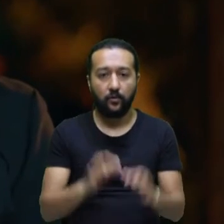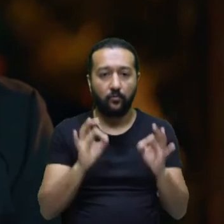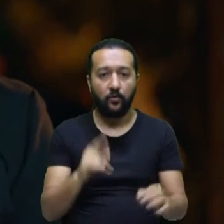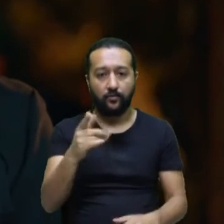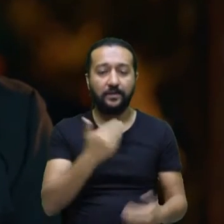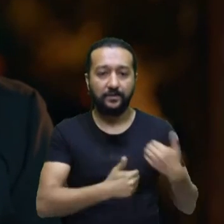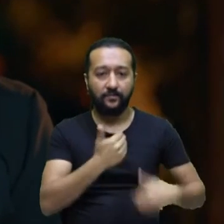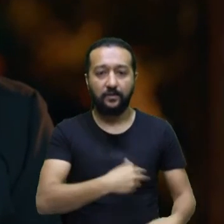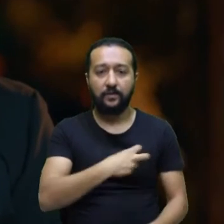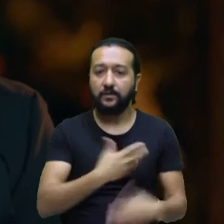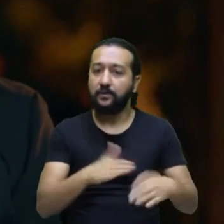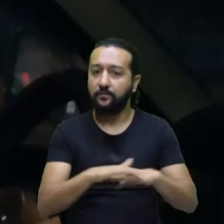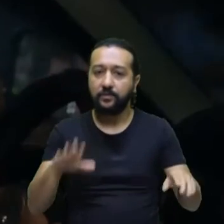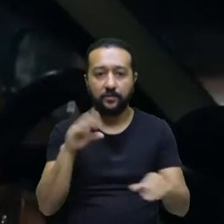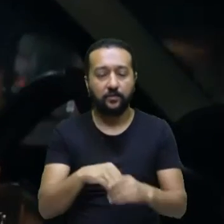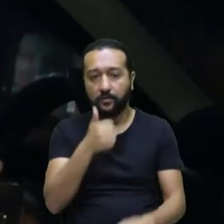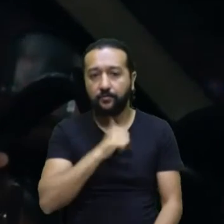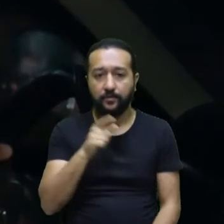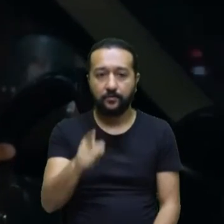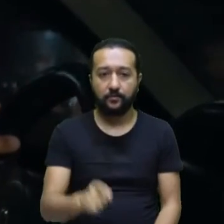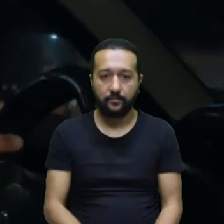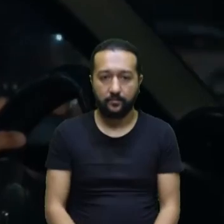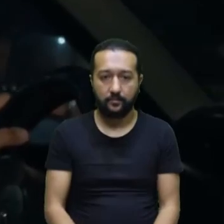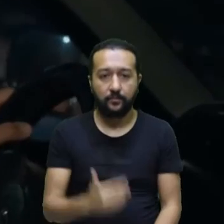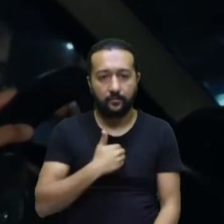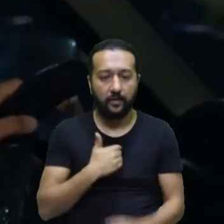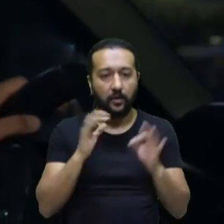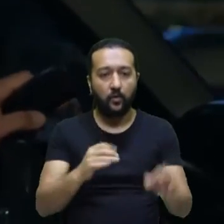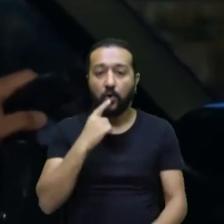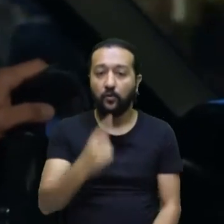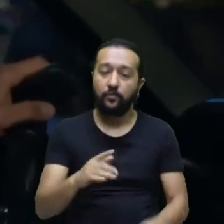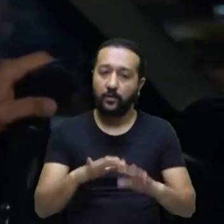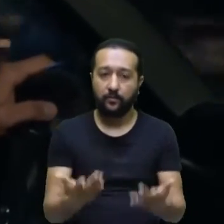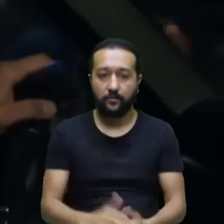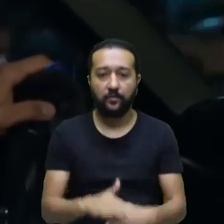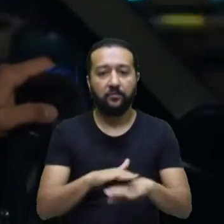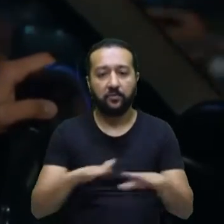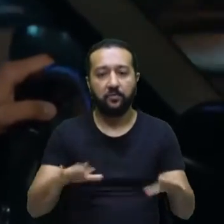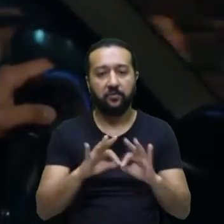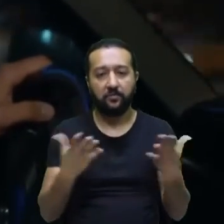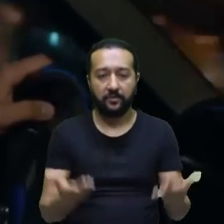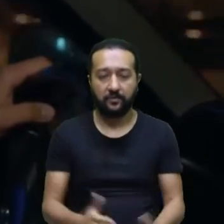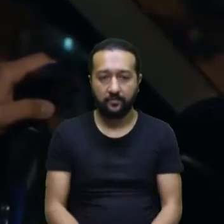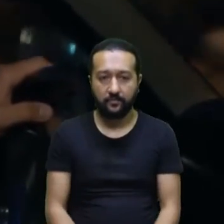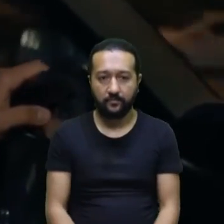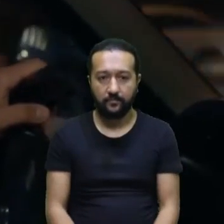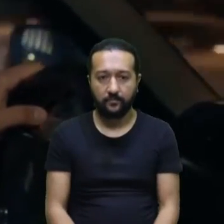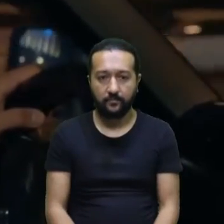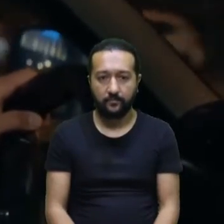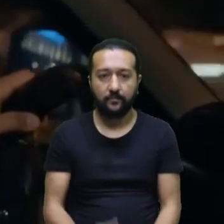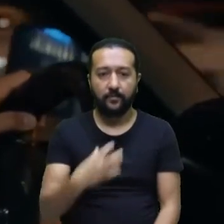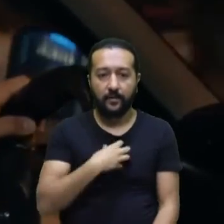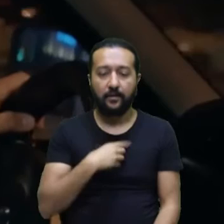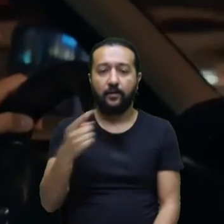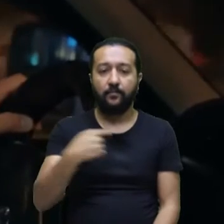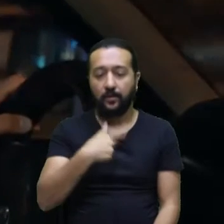Böyle bir sevda nasıl biter abi? Ben de öyle diyordum ama bitiyormuş demek ki.